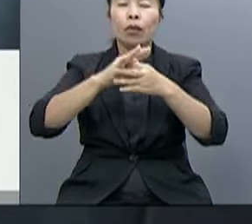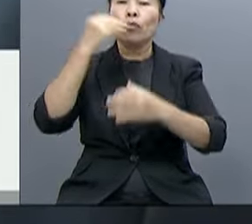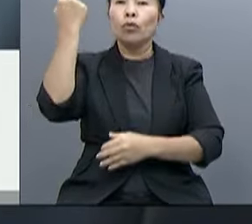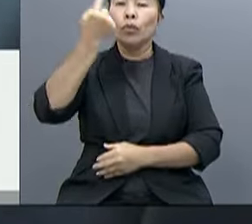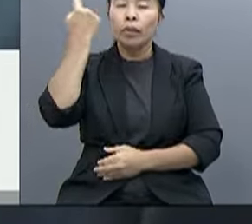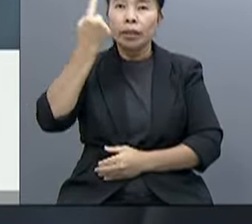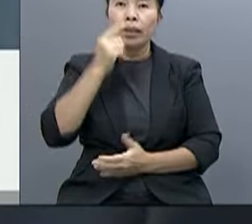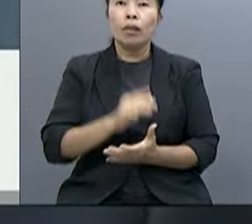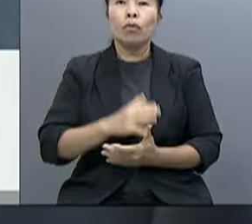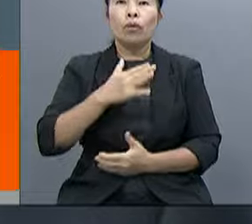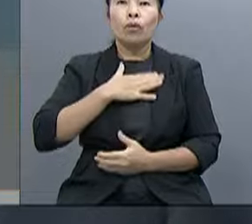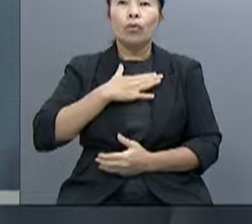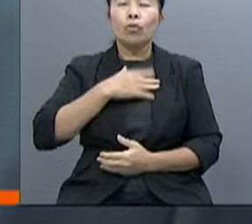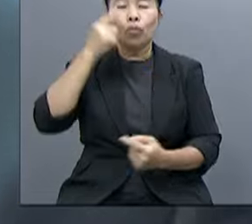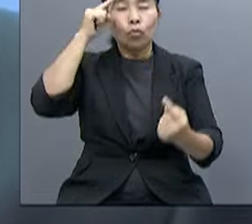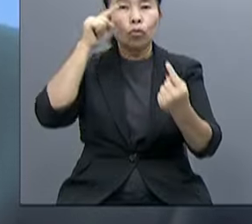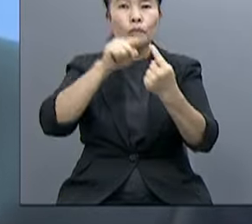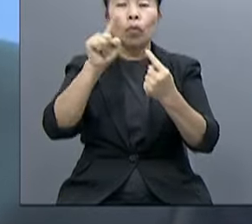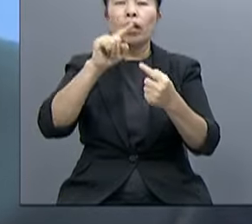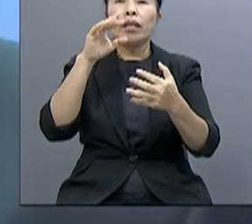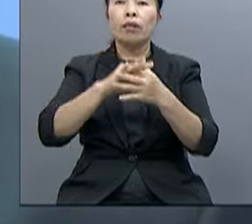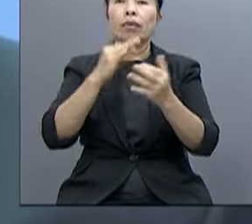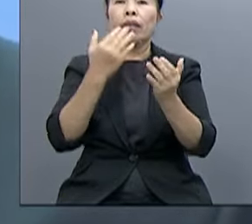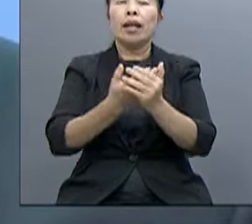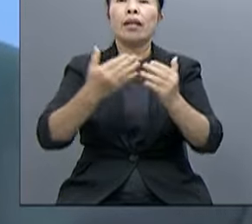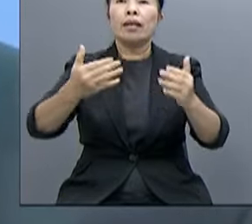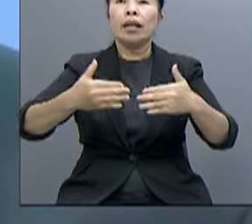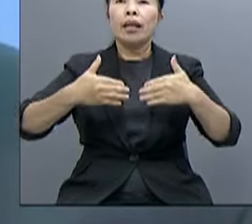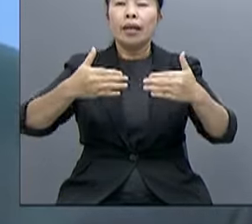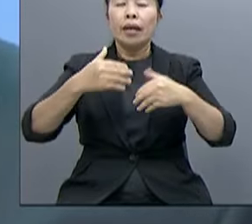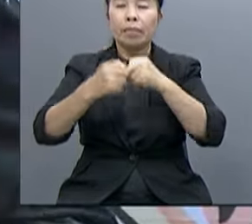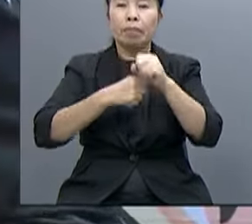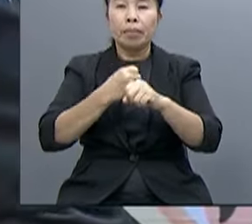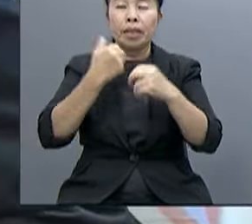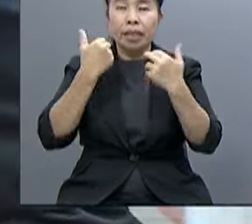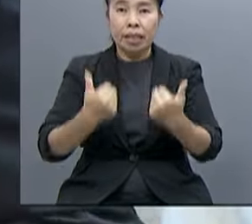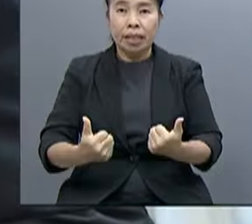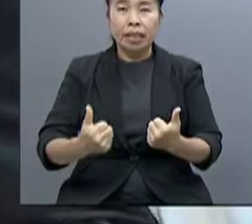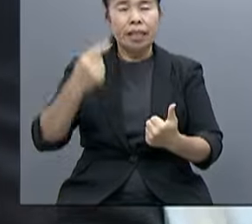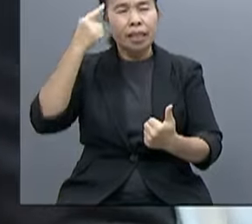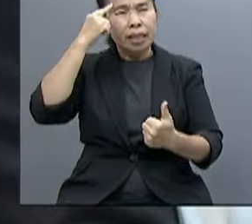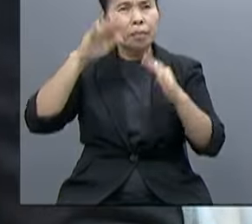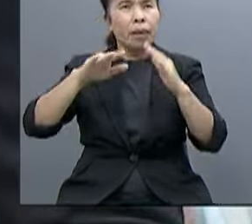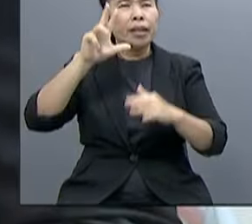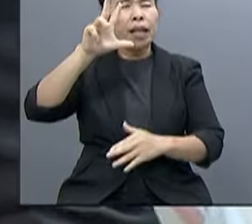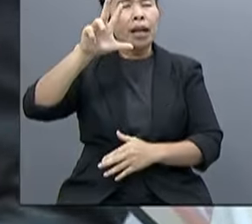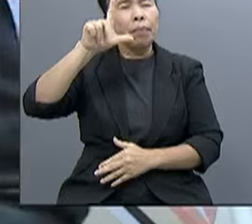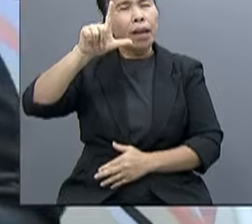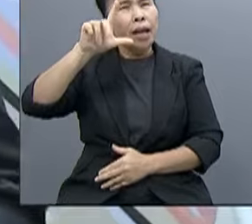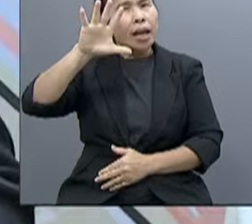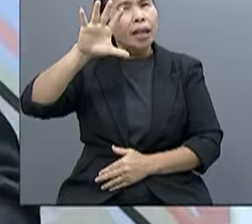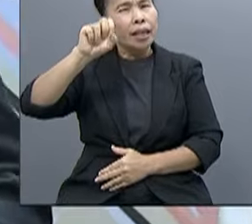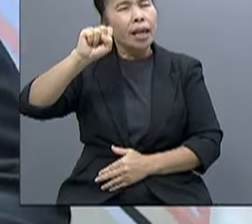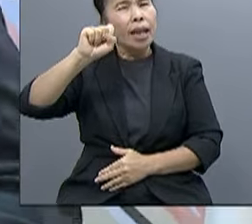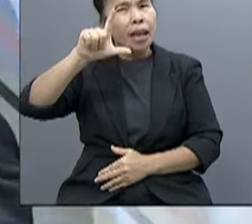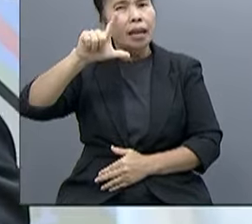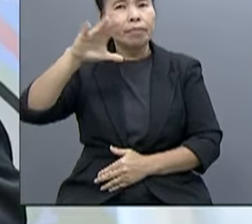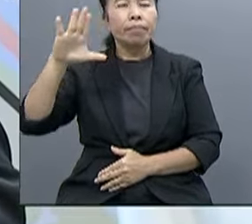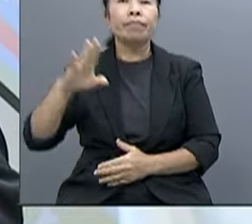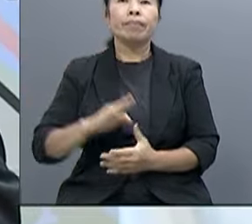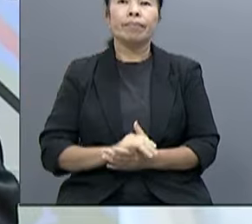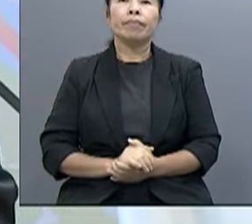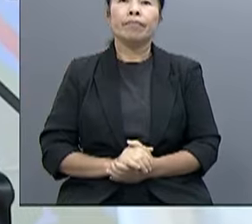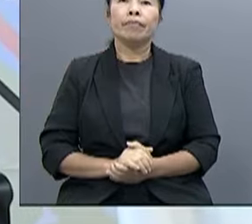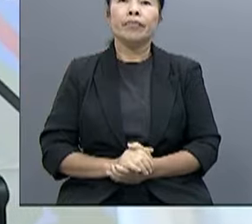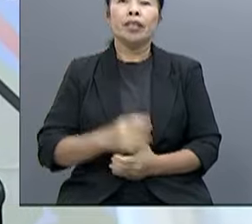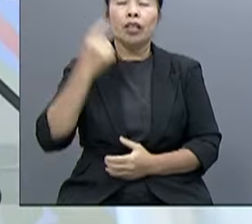ซึ่งนายเสริมศักดิ์ได้เน้นไปที่การเพิ่มรายได้ภาคการท่องเที่ยวในปีนี้ให้ไปอยู่ที่3.5 ล้านบาทค่ะ